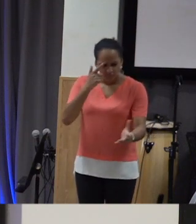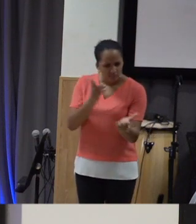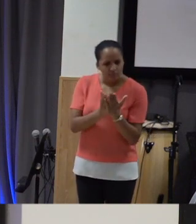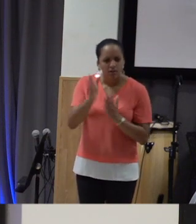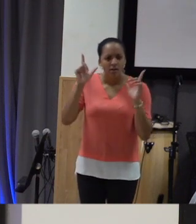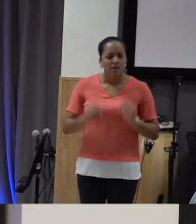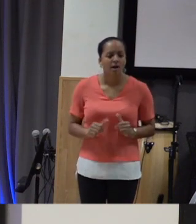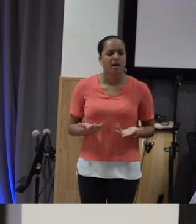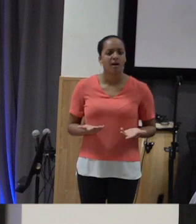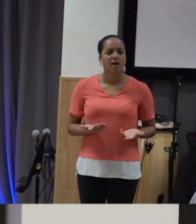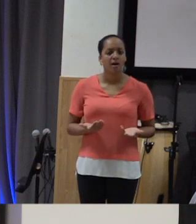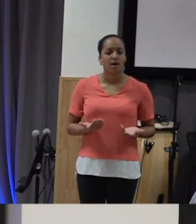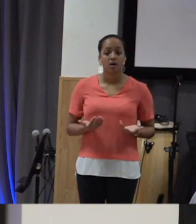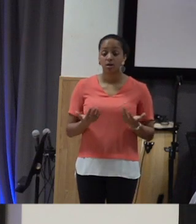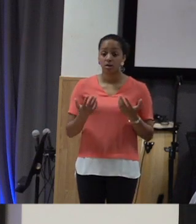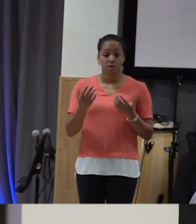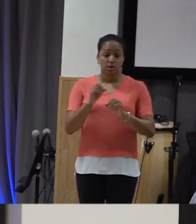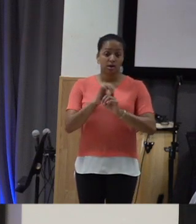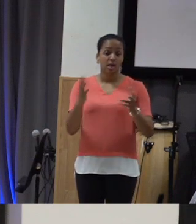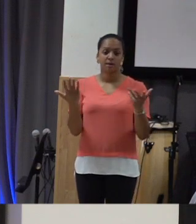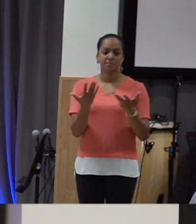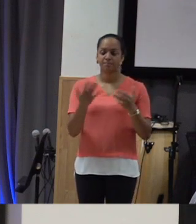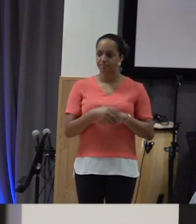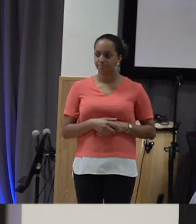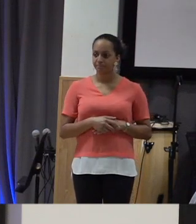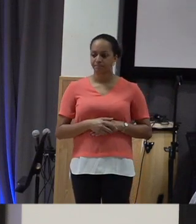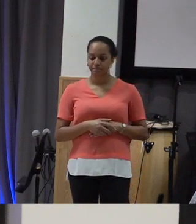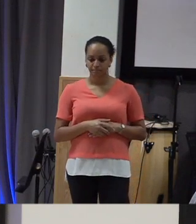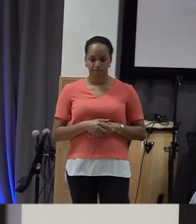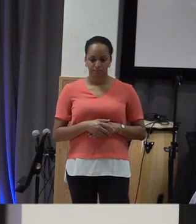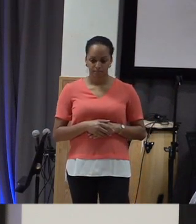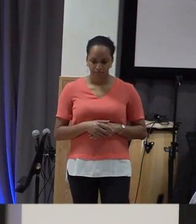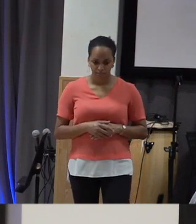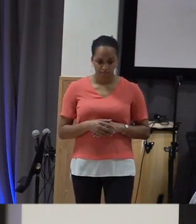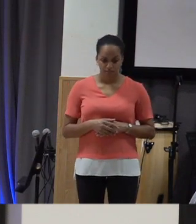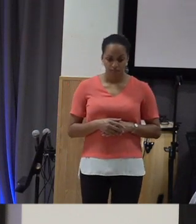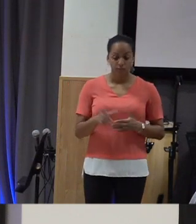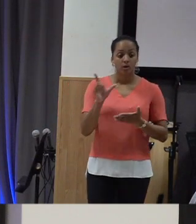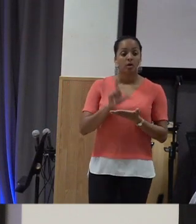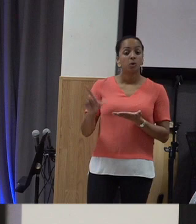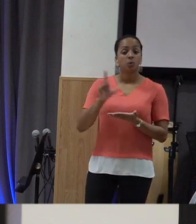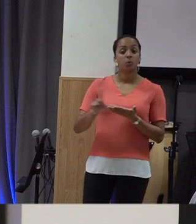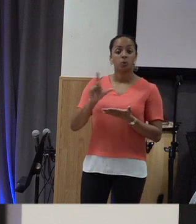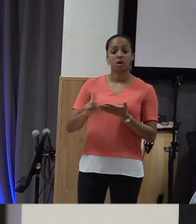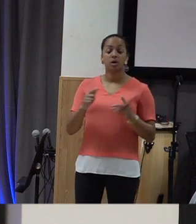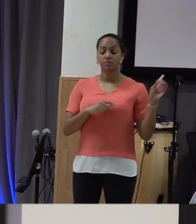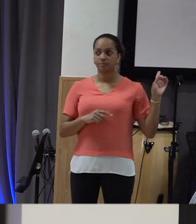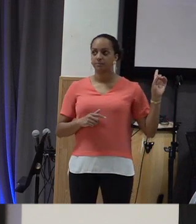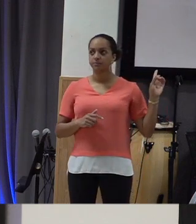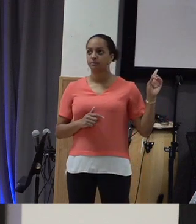Voici un exemple flagrant de manque de sagesse face à la personne de Christ. C'est Luc chapitre 9, verset 52 qui nous en